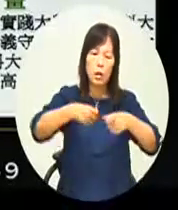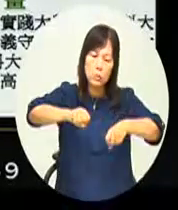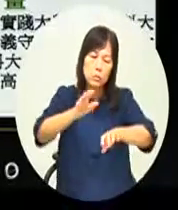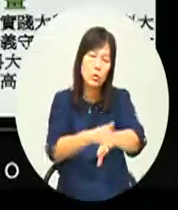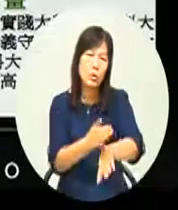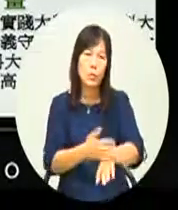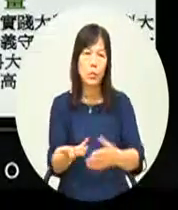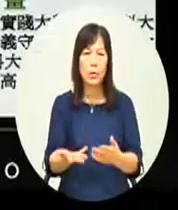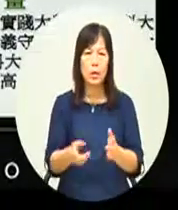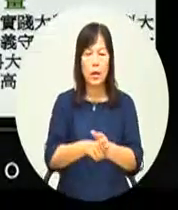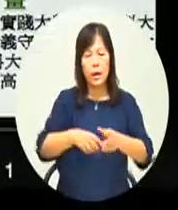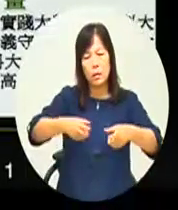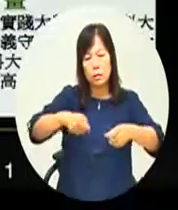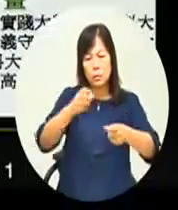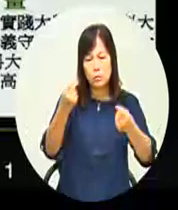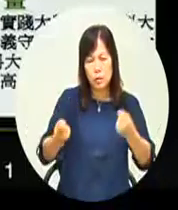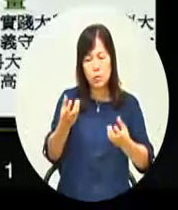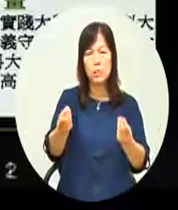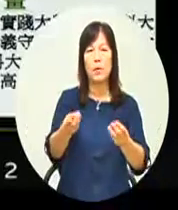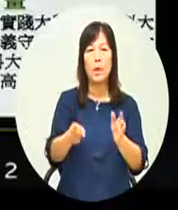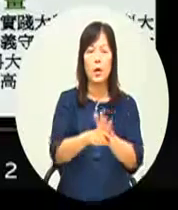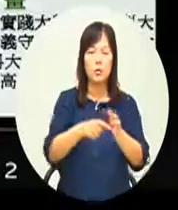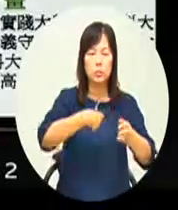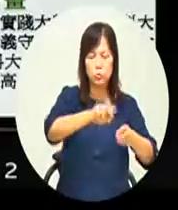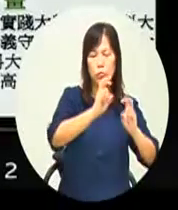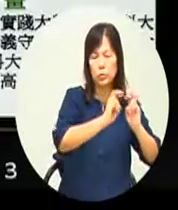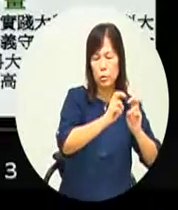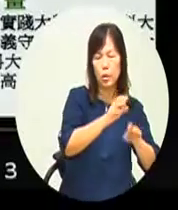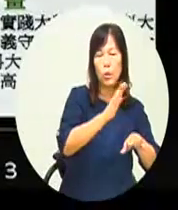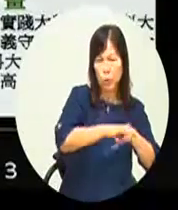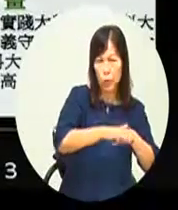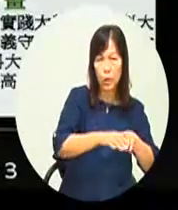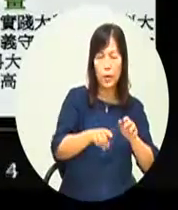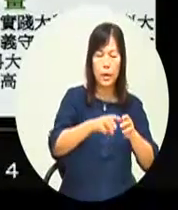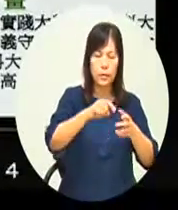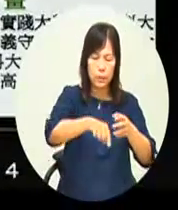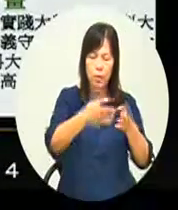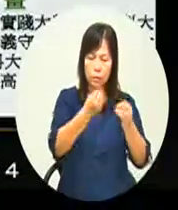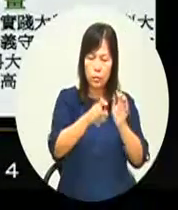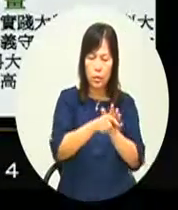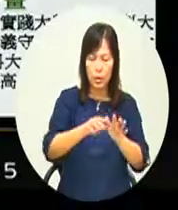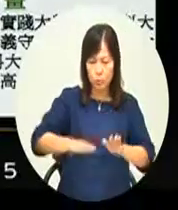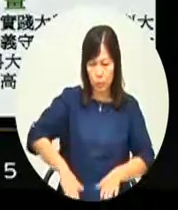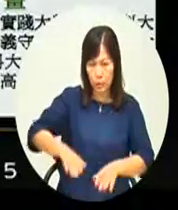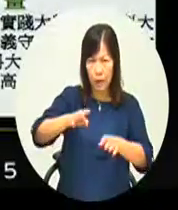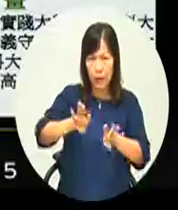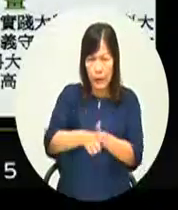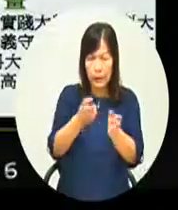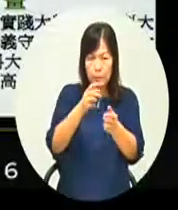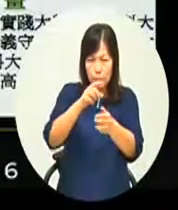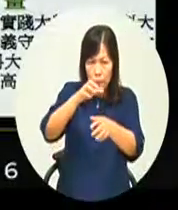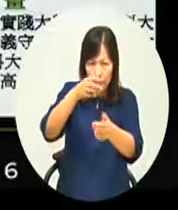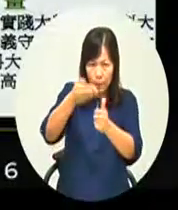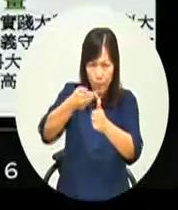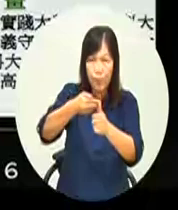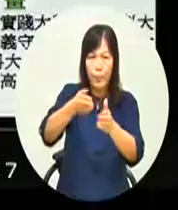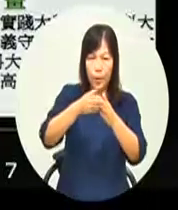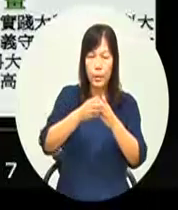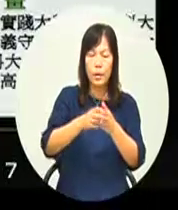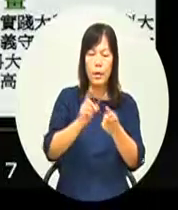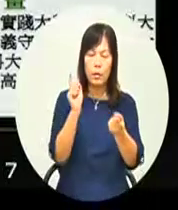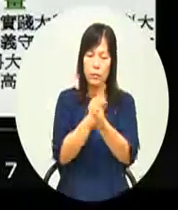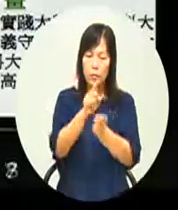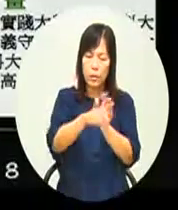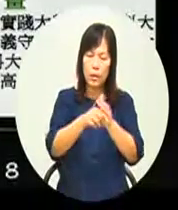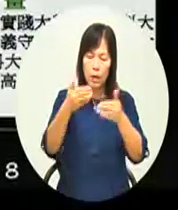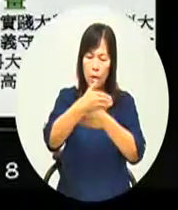根本也没有车可以开，他就只能往捷运跑。这个量就是要从小去养起来，所以这部分在这边也是肯定交